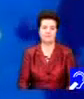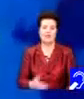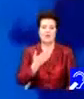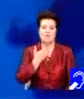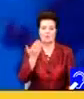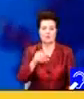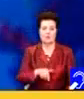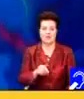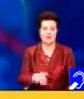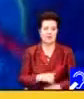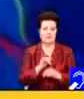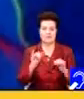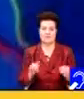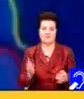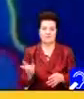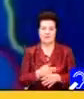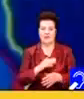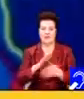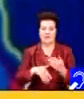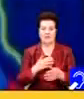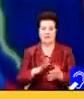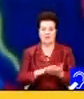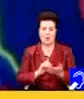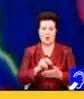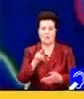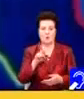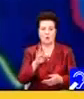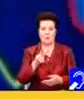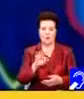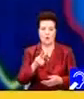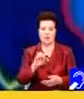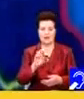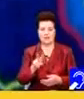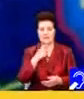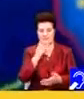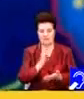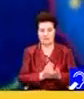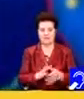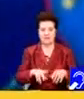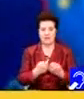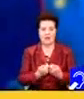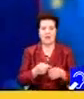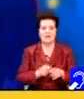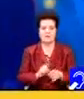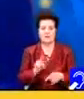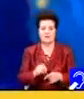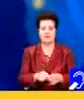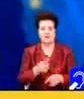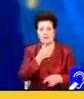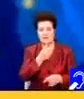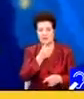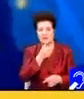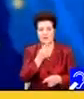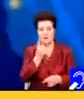Votul de astăzi nu s-a desfășurat fără încălcări. Observatorii Promolex au constatat și de această dată mai multe nereguli. Este vorba despre tentative de